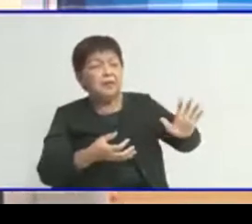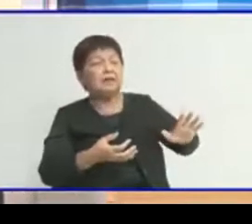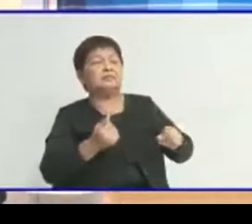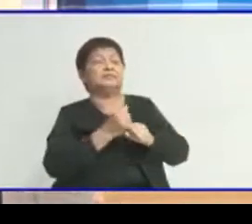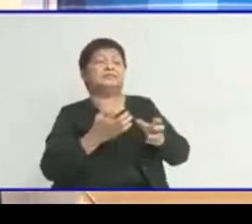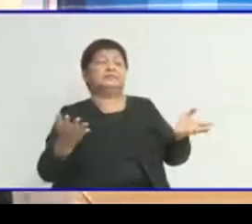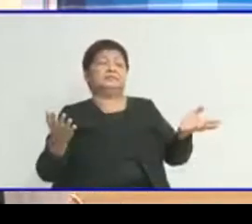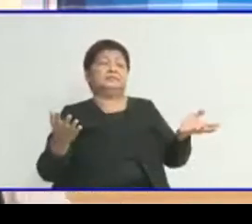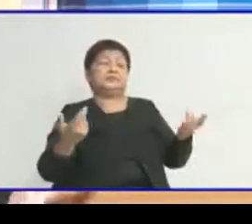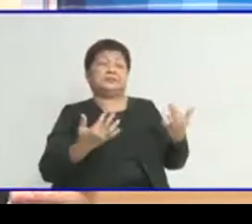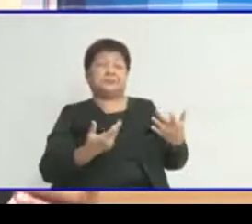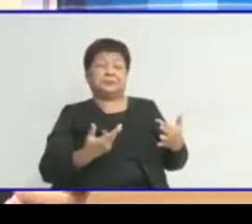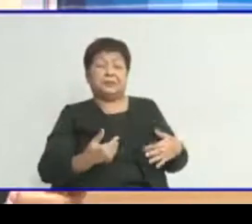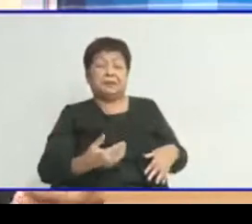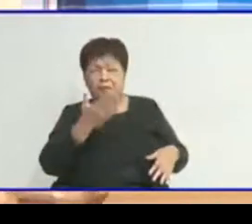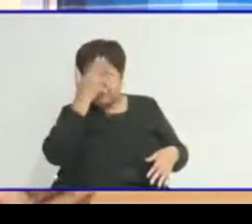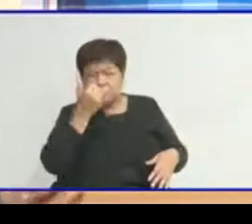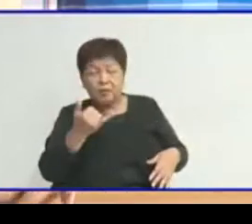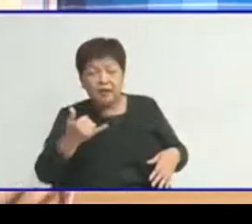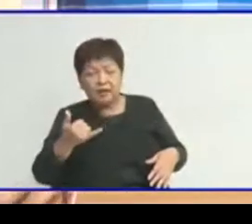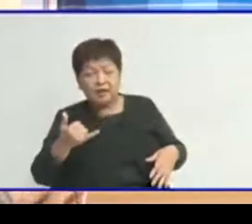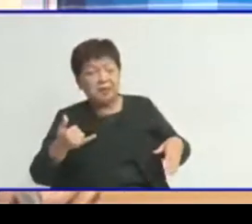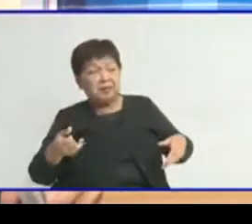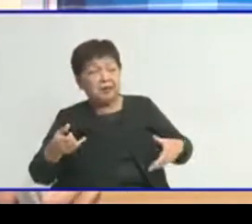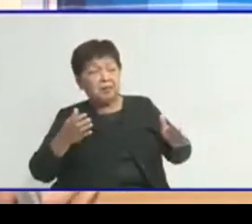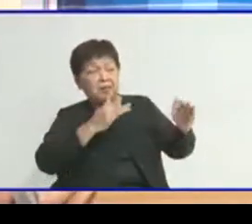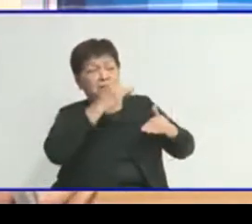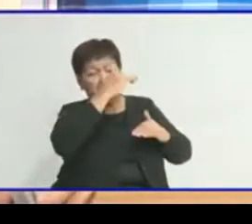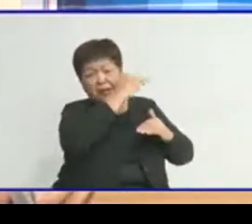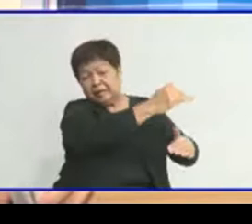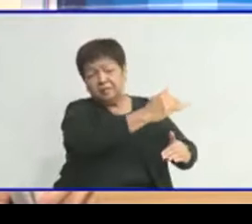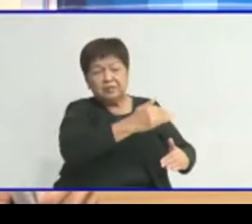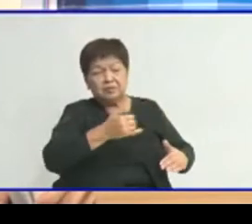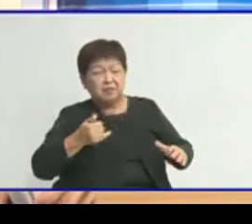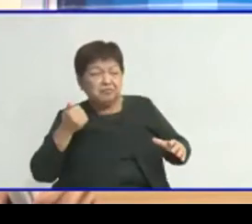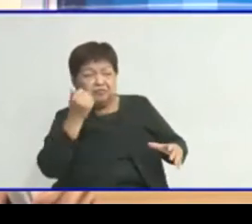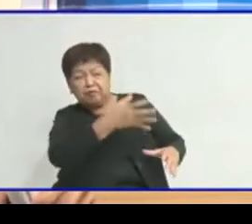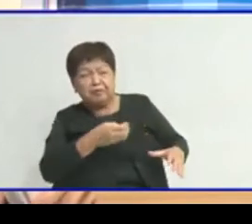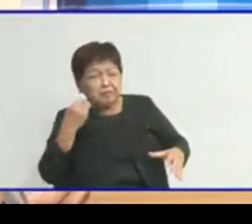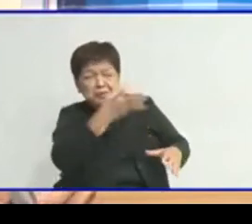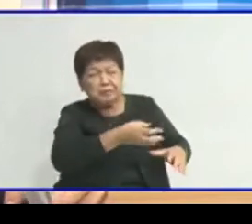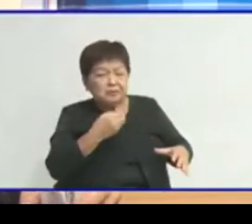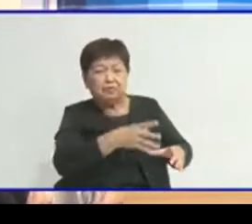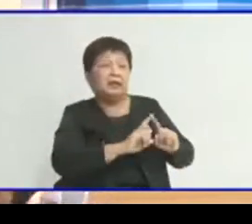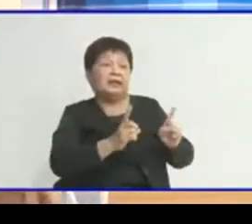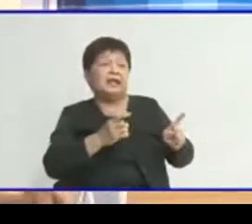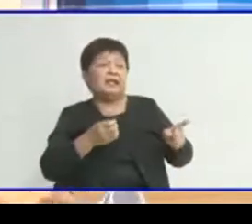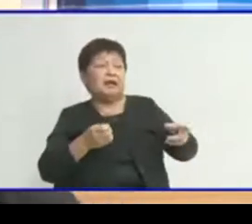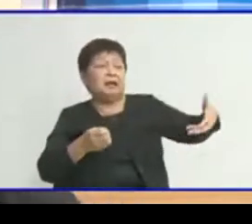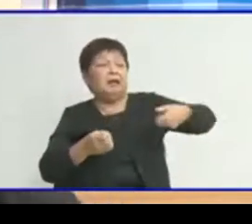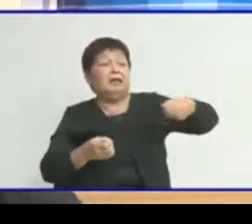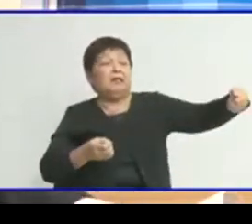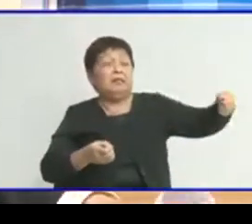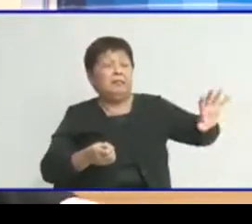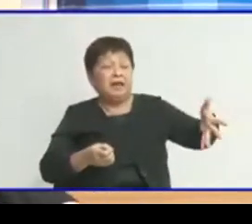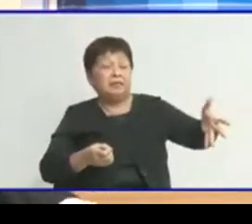วันนี้ก็น้อยลงเรื่อยๆนะคะด้วยสถานการณ์หลายๆรูปแบบนะคะเพราะฉะนั้นก็การที่ผู้ลี้ภัยจะได้เดินทาง